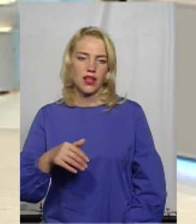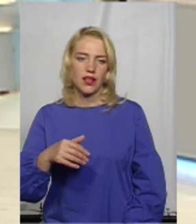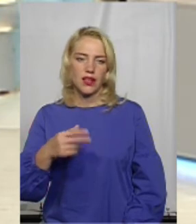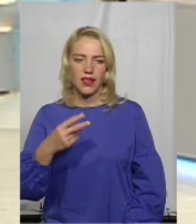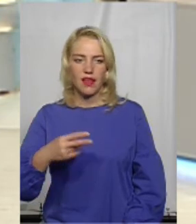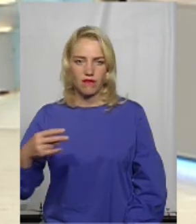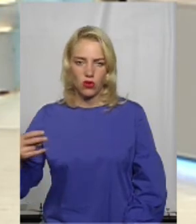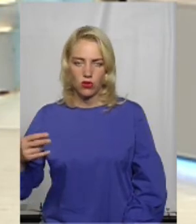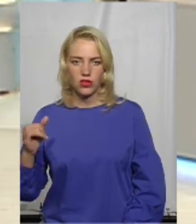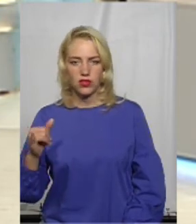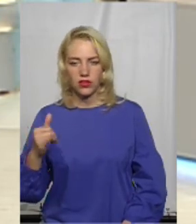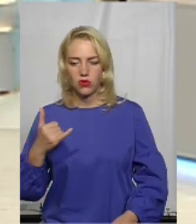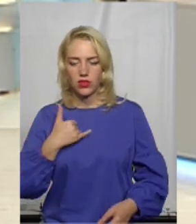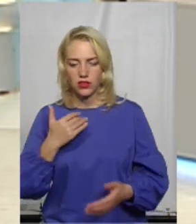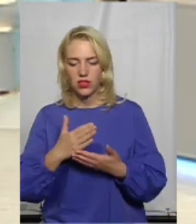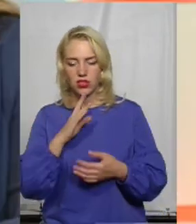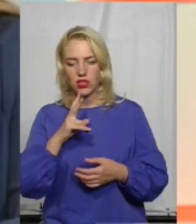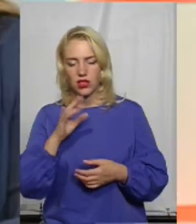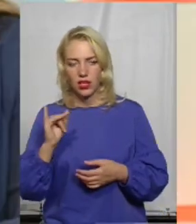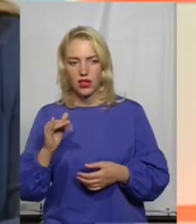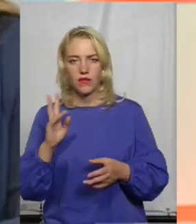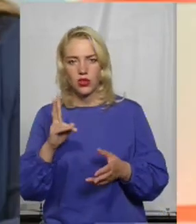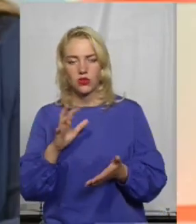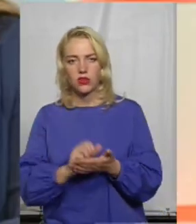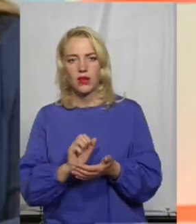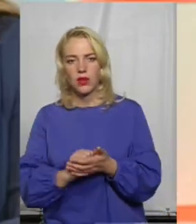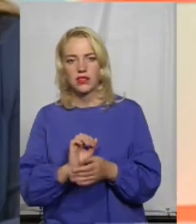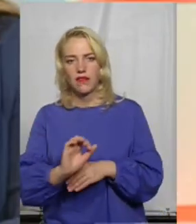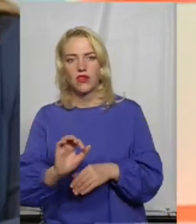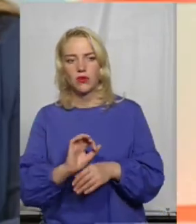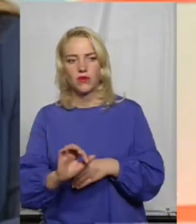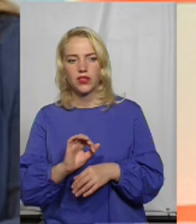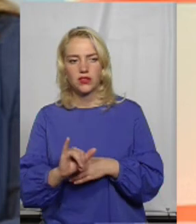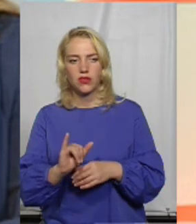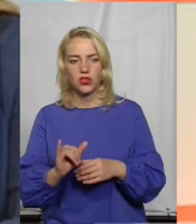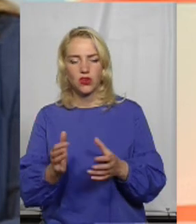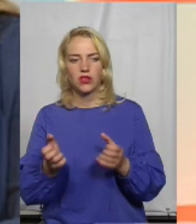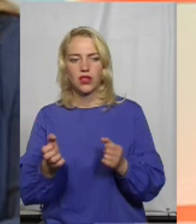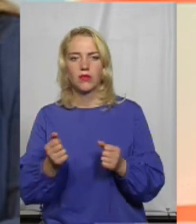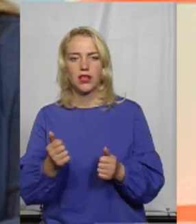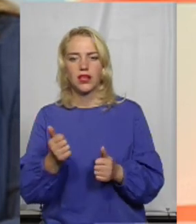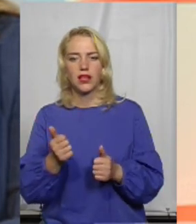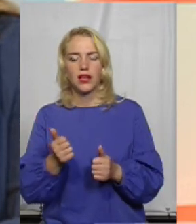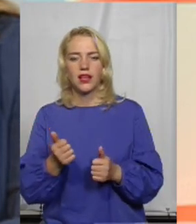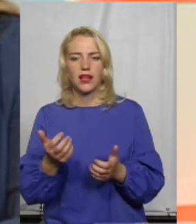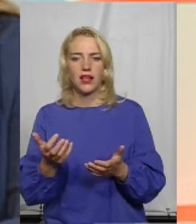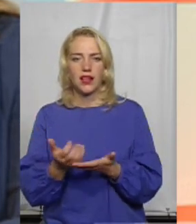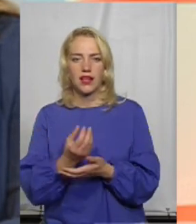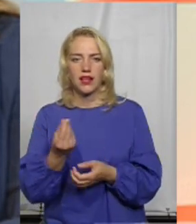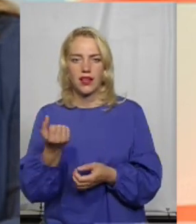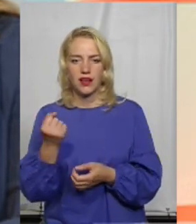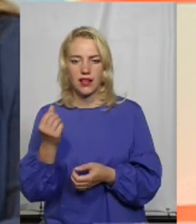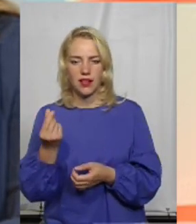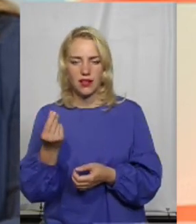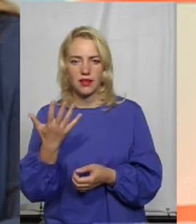буквально місяць назад дві жінки, які займаються виробництвом, отримали гранти по 5 тисяч євро